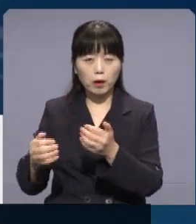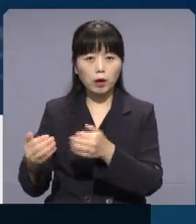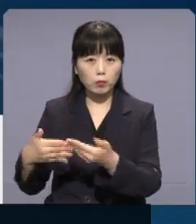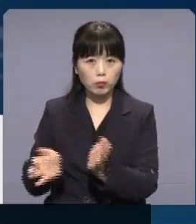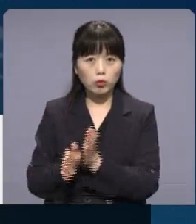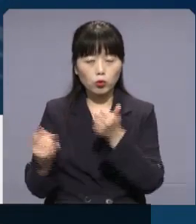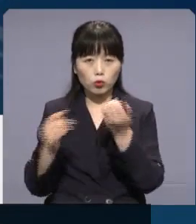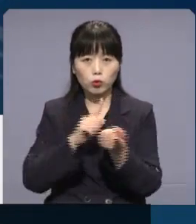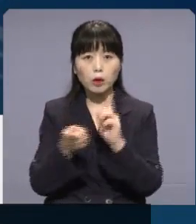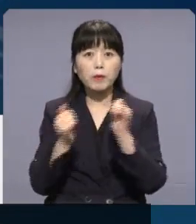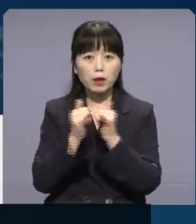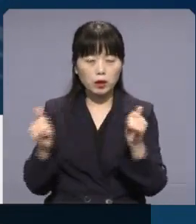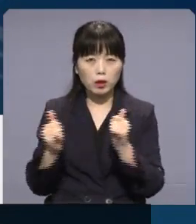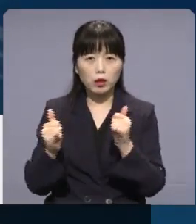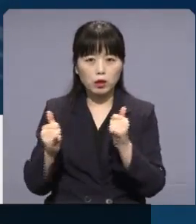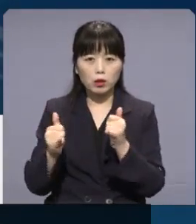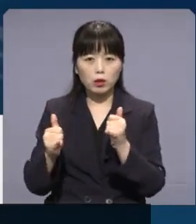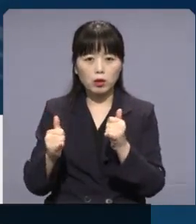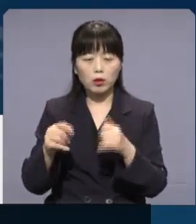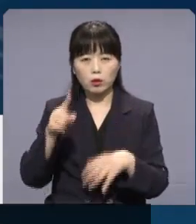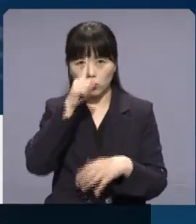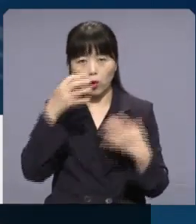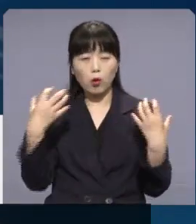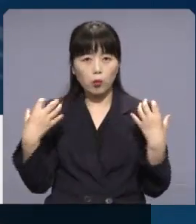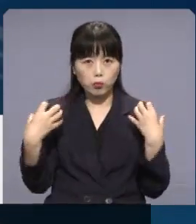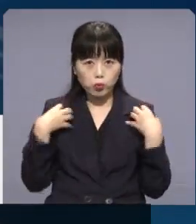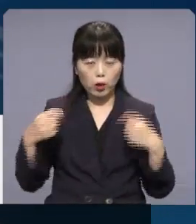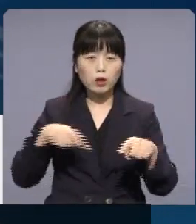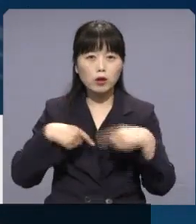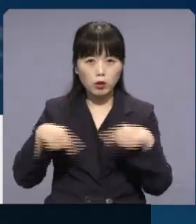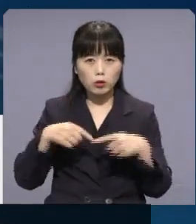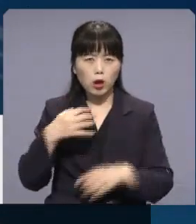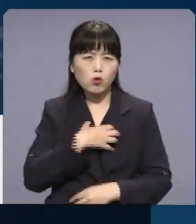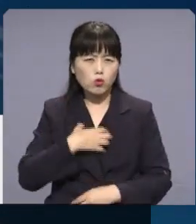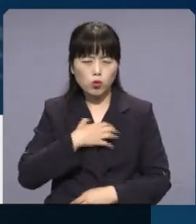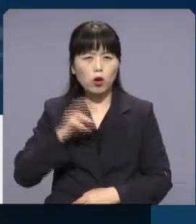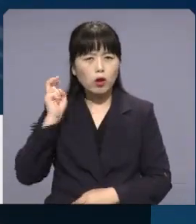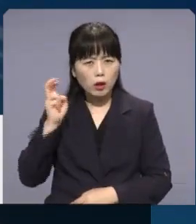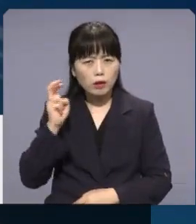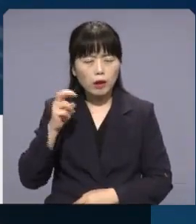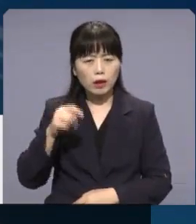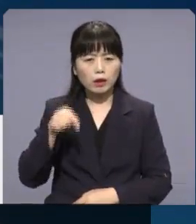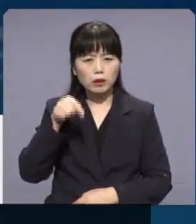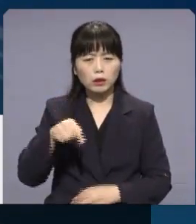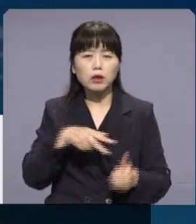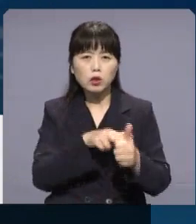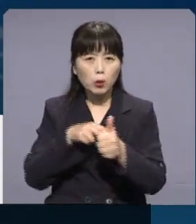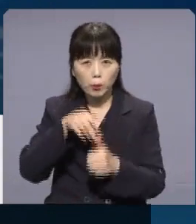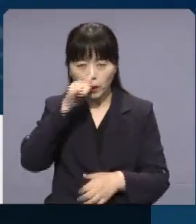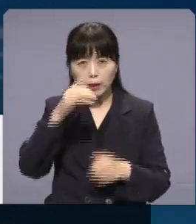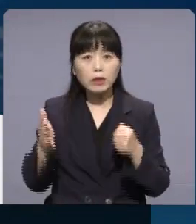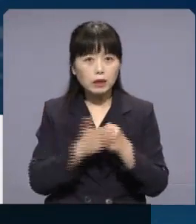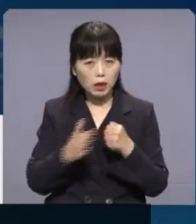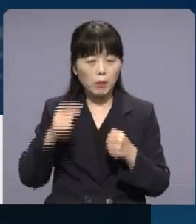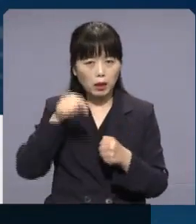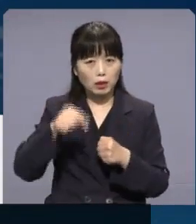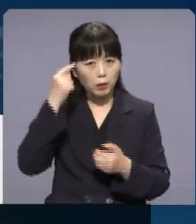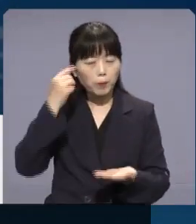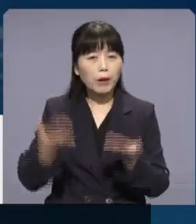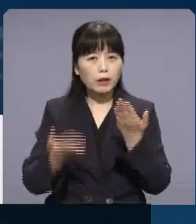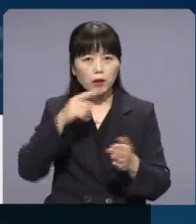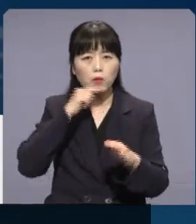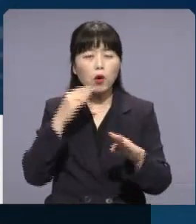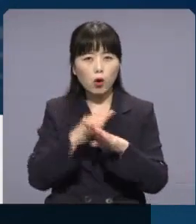얘기를 했어요. 정부의 정치화가 우려된다. 네. 그러니까 당시에는 그렇게 판단할 만한 정보가 있기 때문에 그런 판단, 그러니까